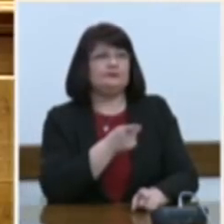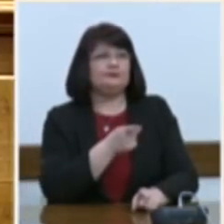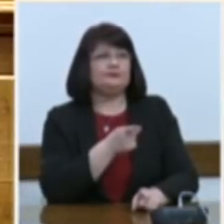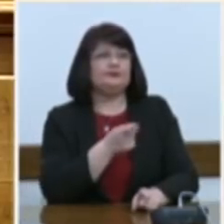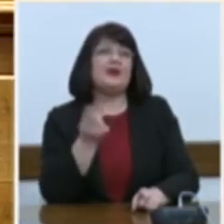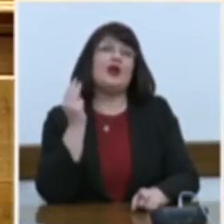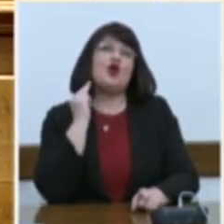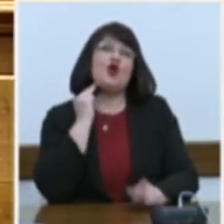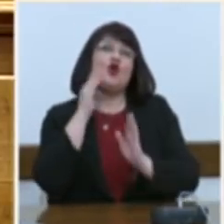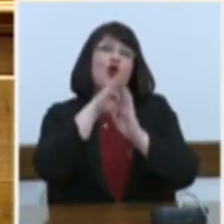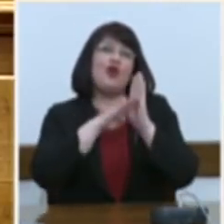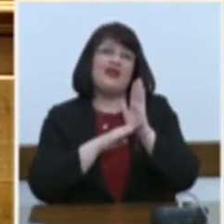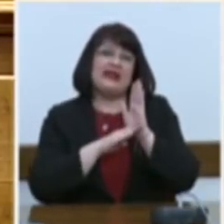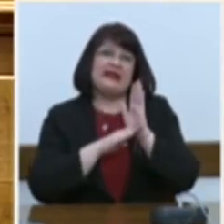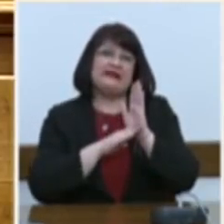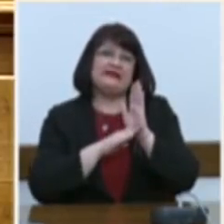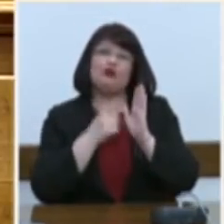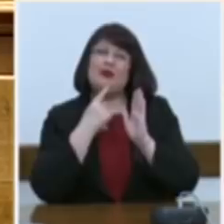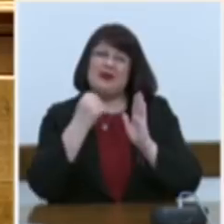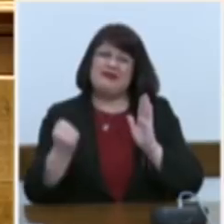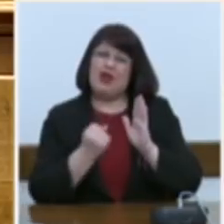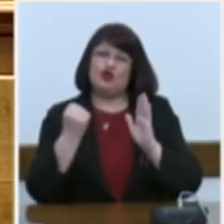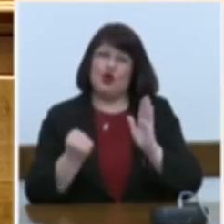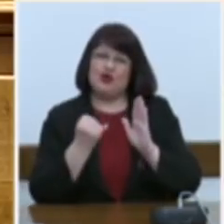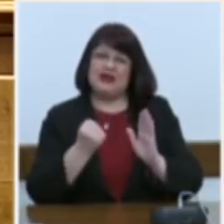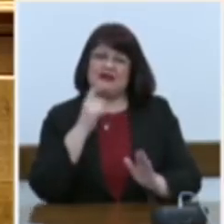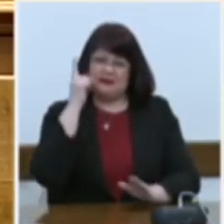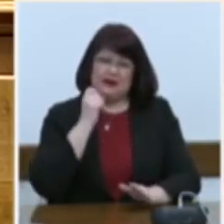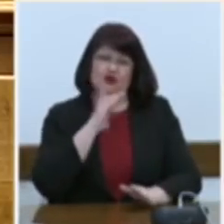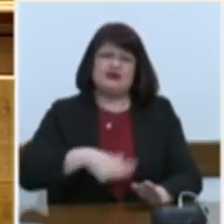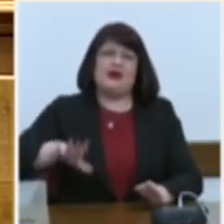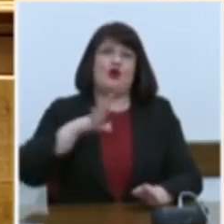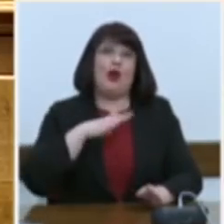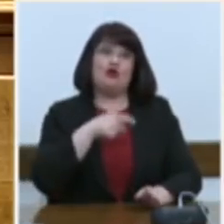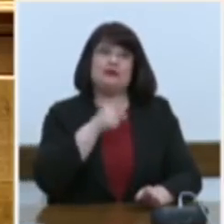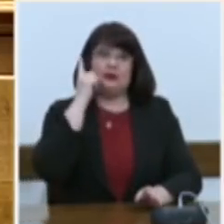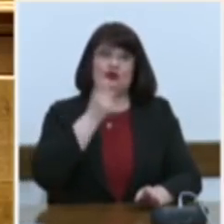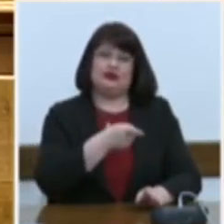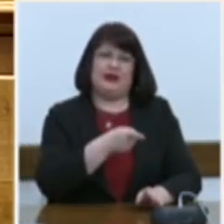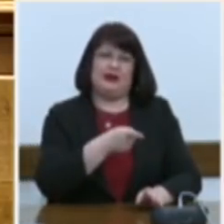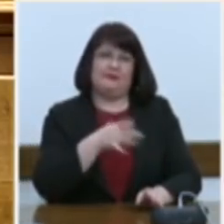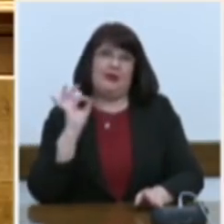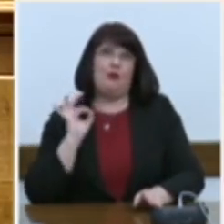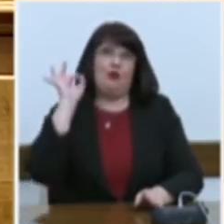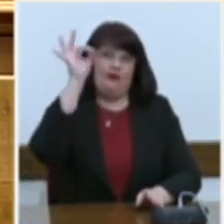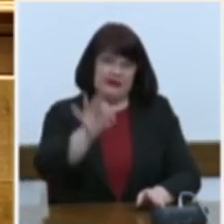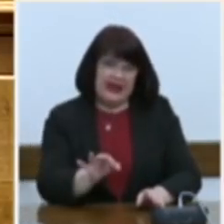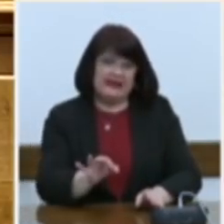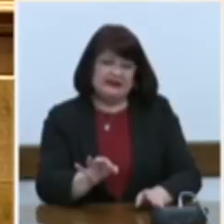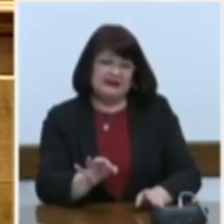κώδικες δεοντολογίας που επεξεργάζεστε. Αυτό να το ξέρει ο ελληνικός λαός. Εκεί που οδήγησε και